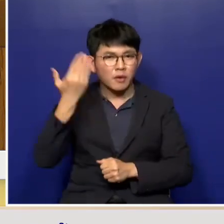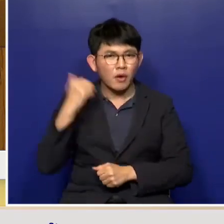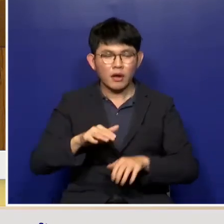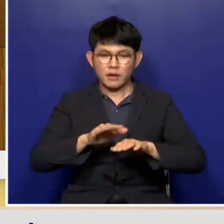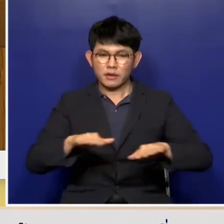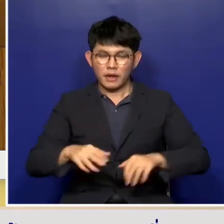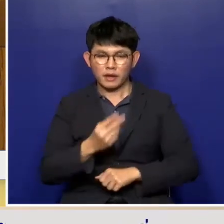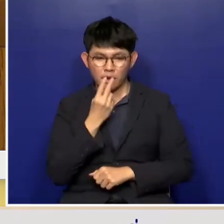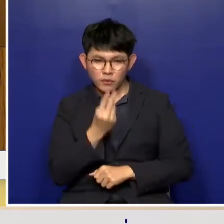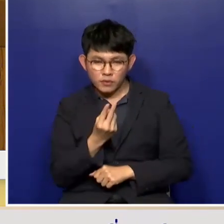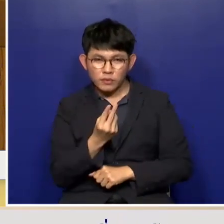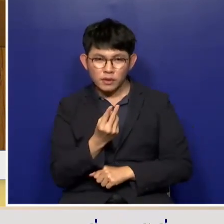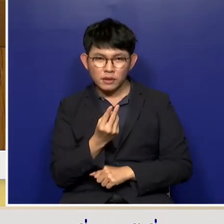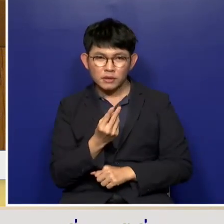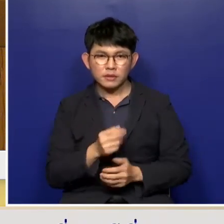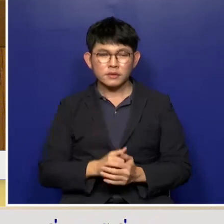ของเราดวยความ